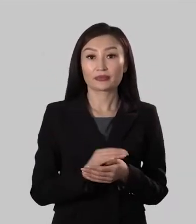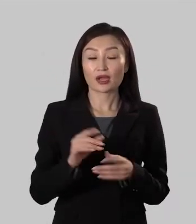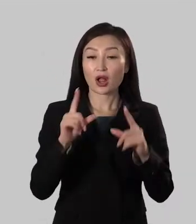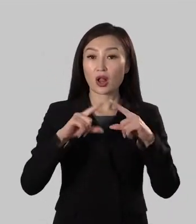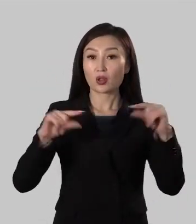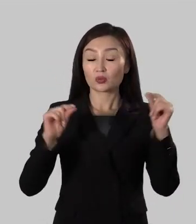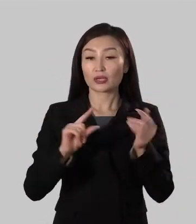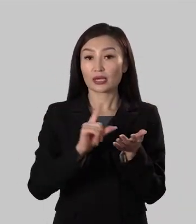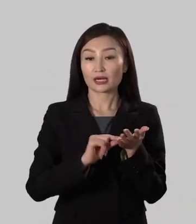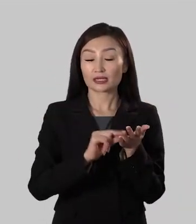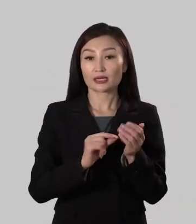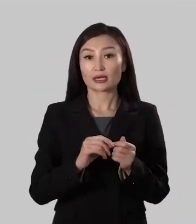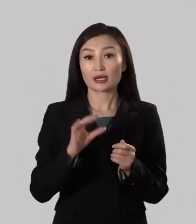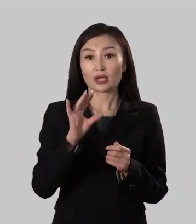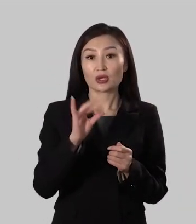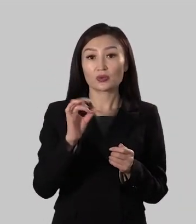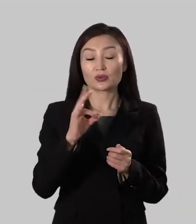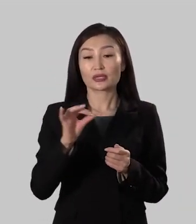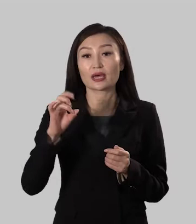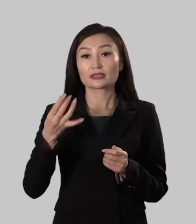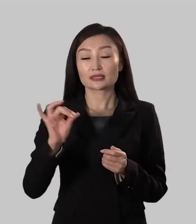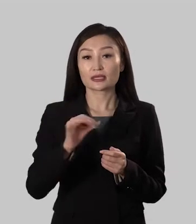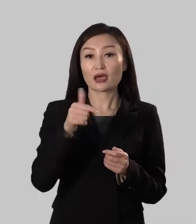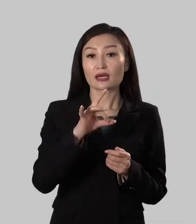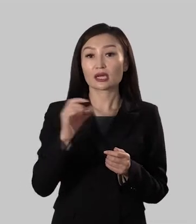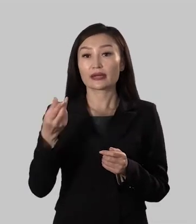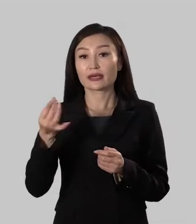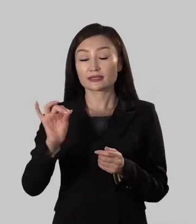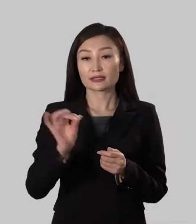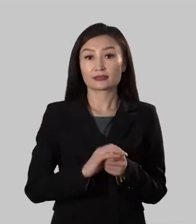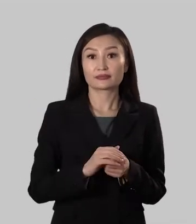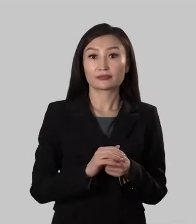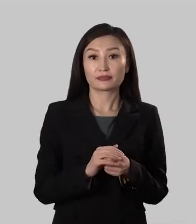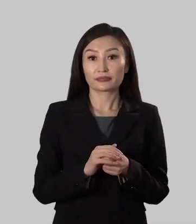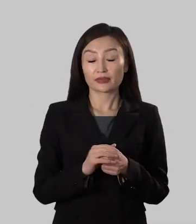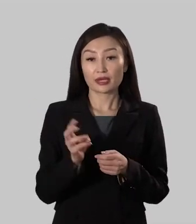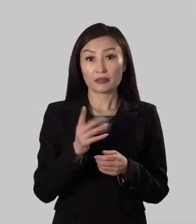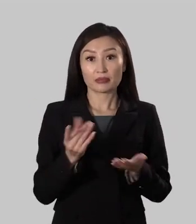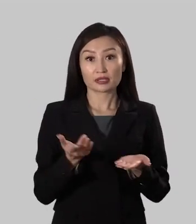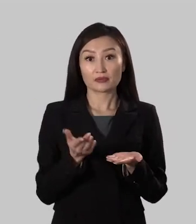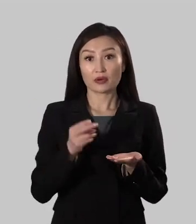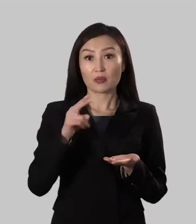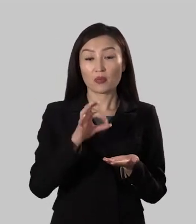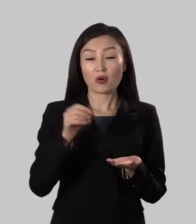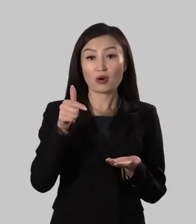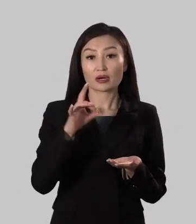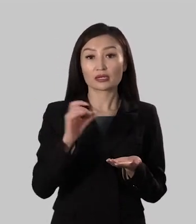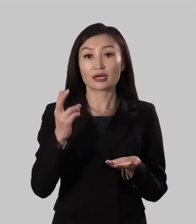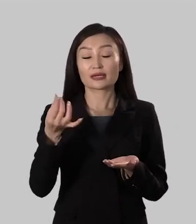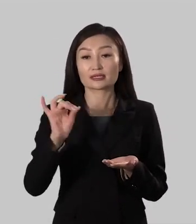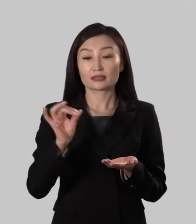Лунный календарь. Юлианский календарь. Григорианский календарь. Мы живем по Григорианскому